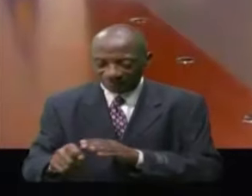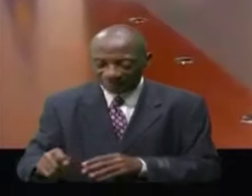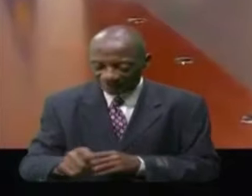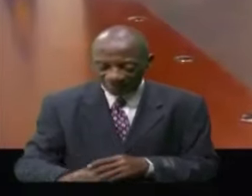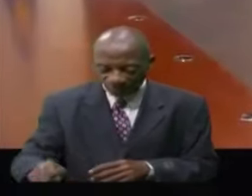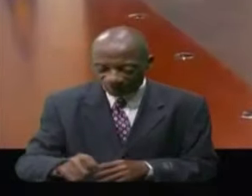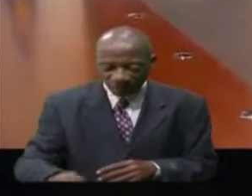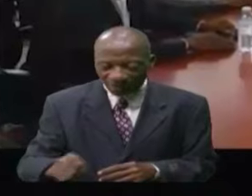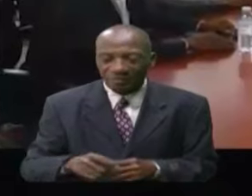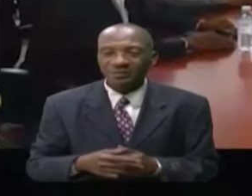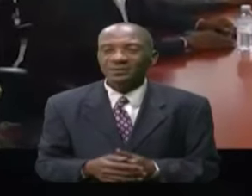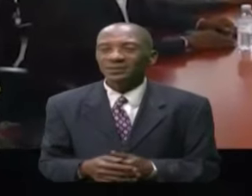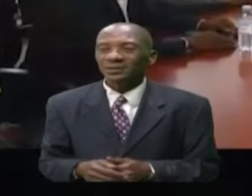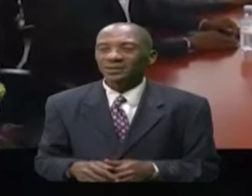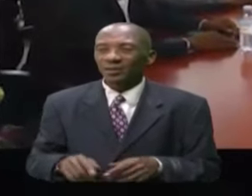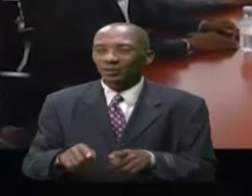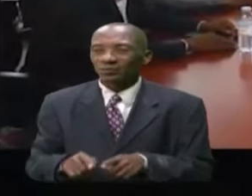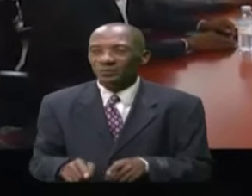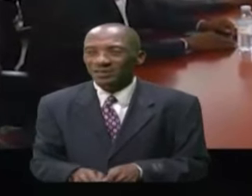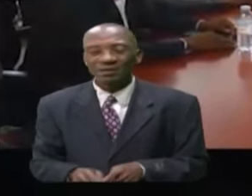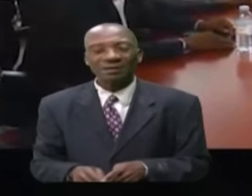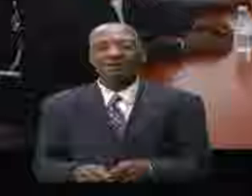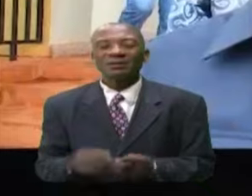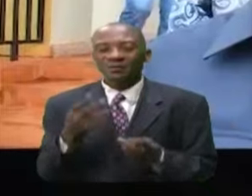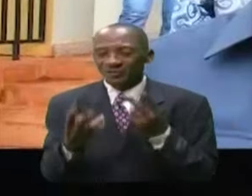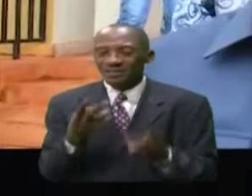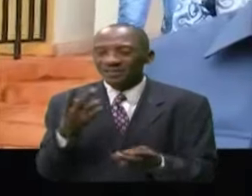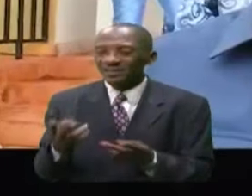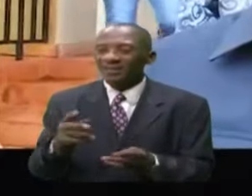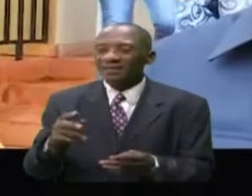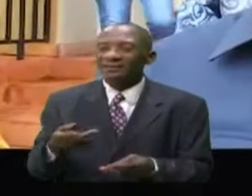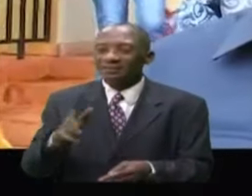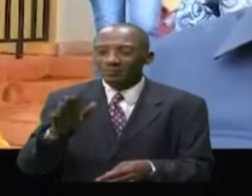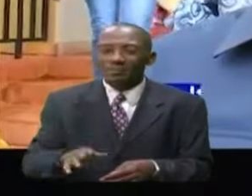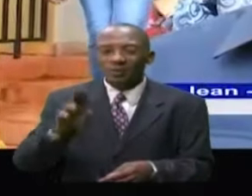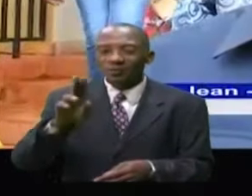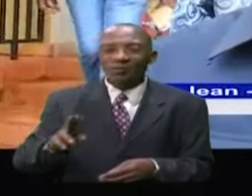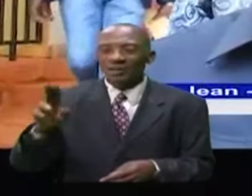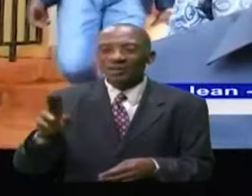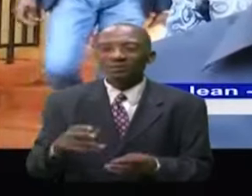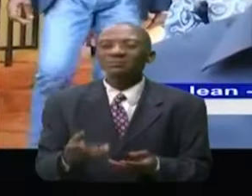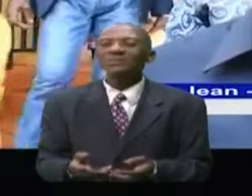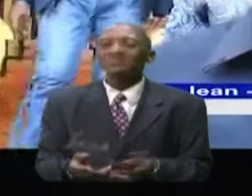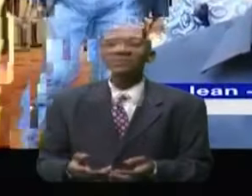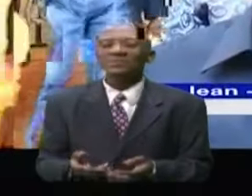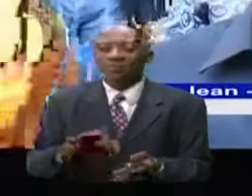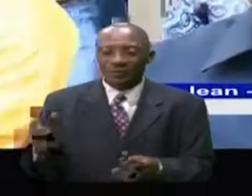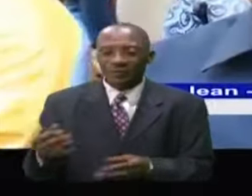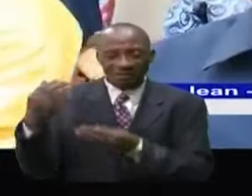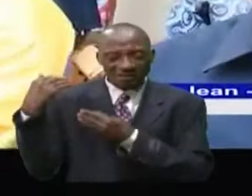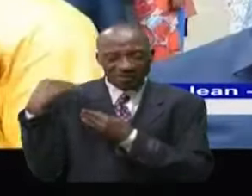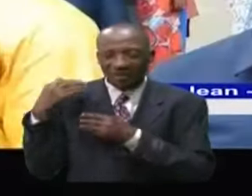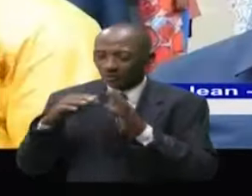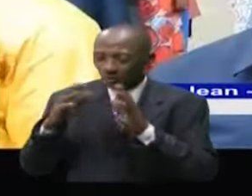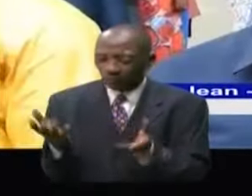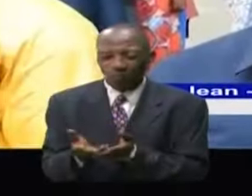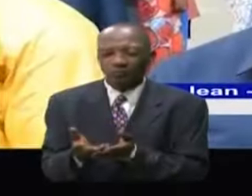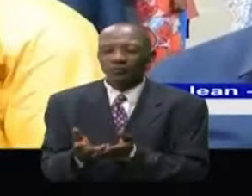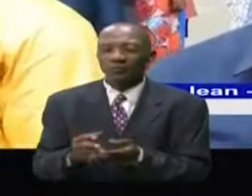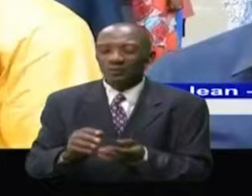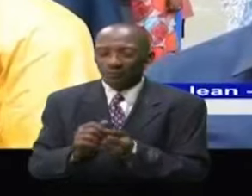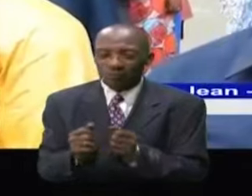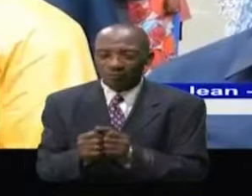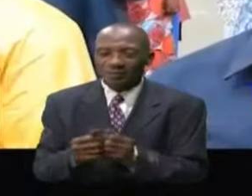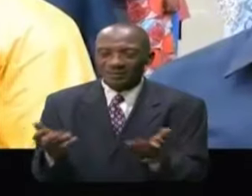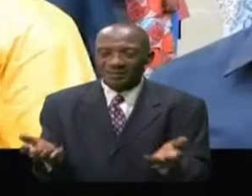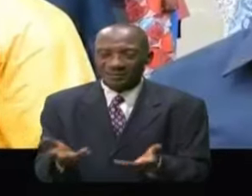nous avons pris le soin d'identifier tous ces points qui doivent être pris en charge avec une attention particulière au gouvernement central. Nous terminons